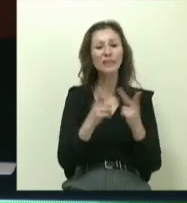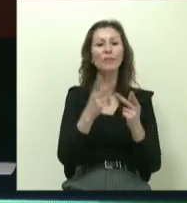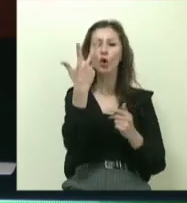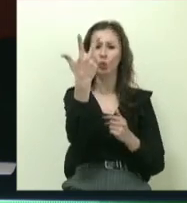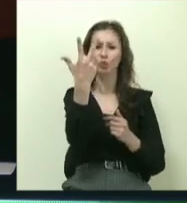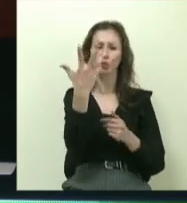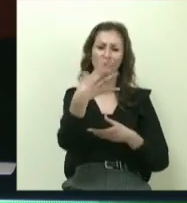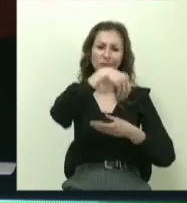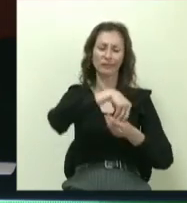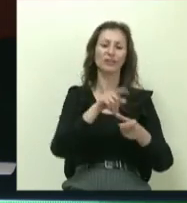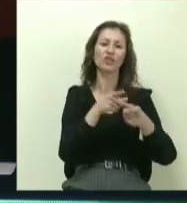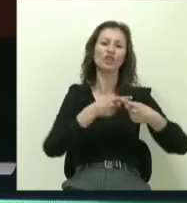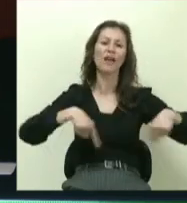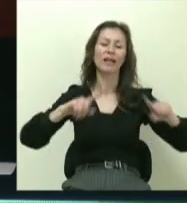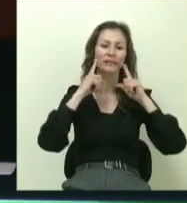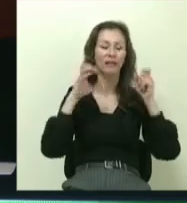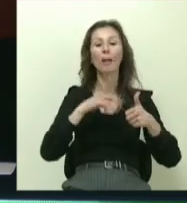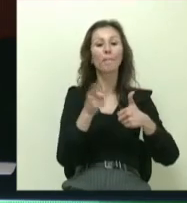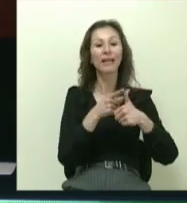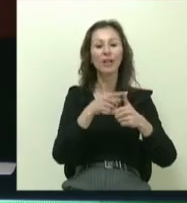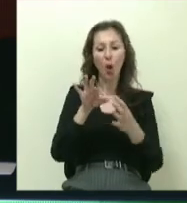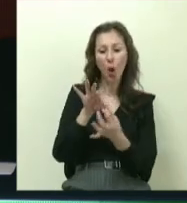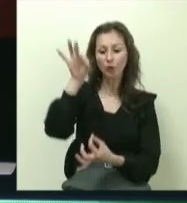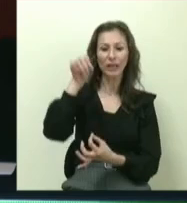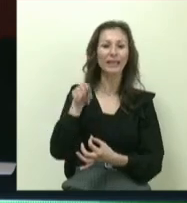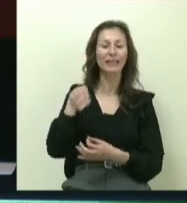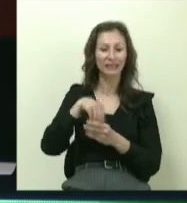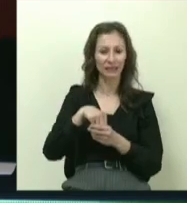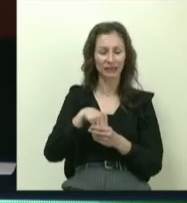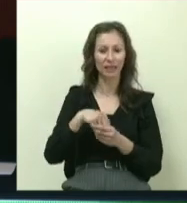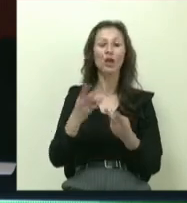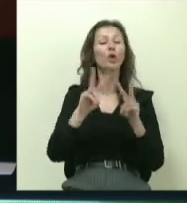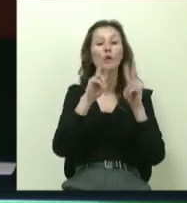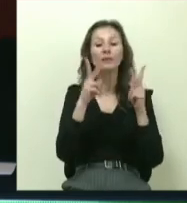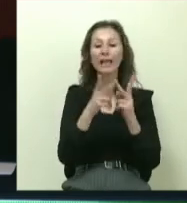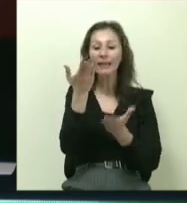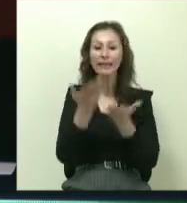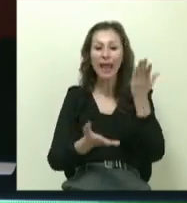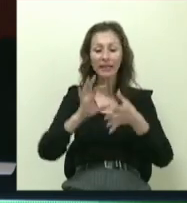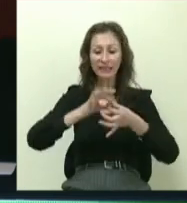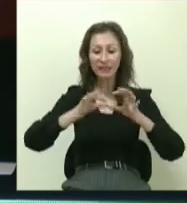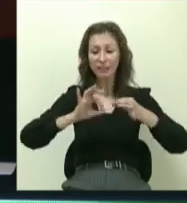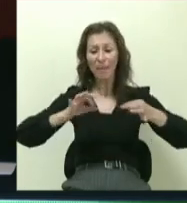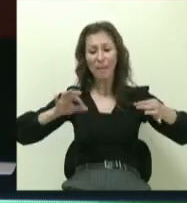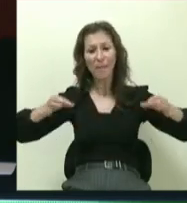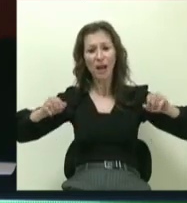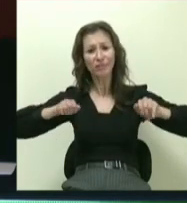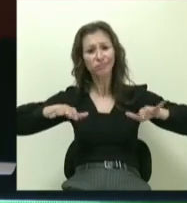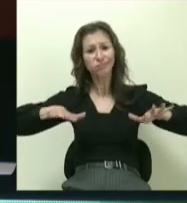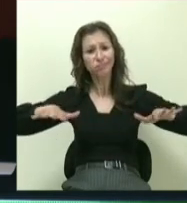3 şekilde Aslında çevreye etkiliyor birincisi ölçek etkisi Hani küresel değer zincirleri uzadıkça